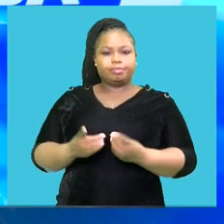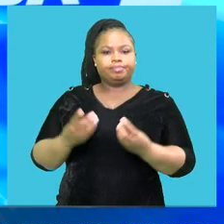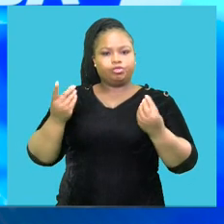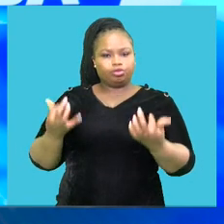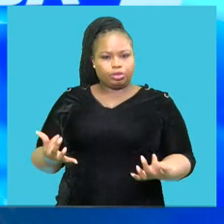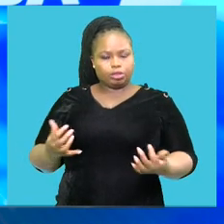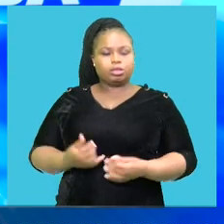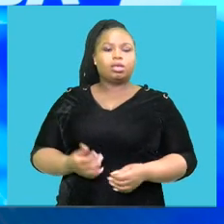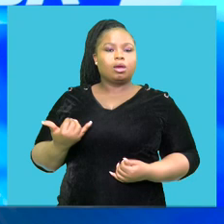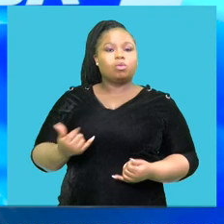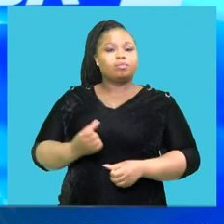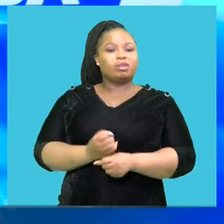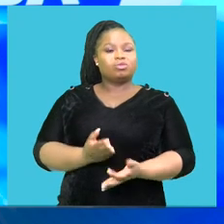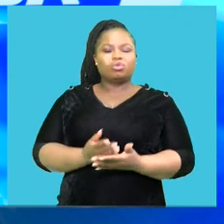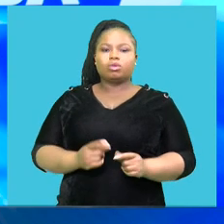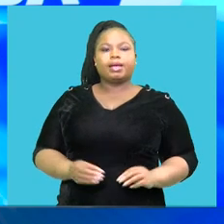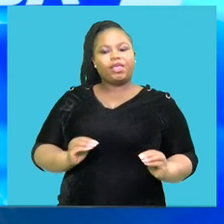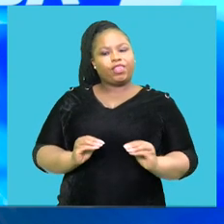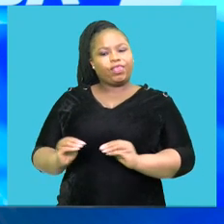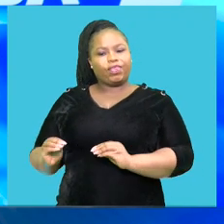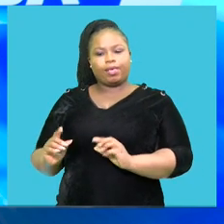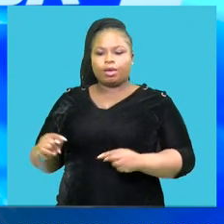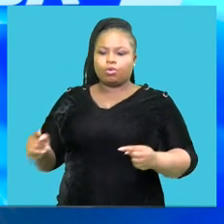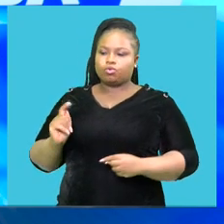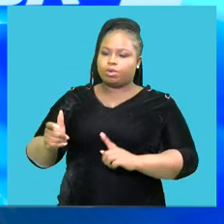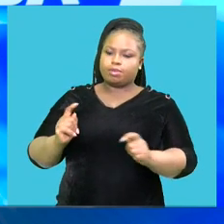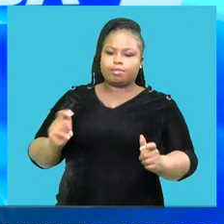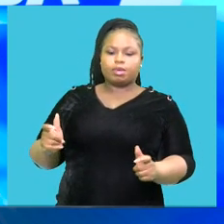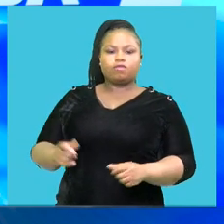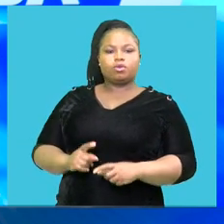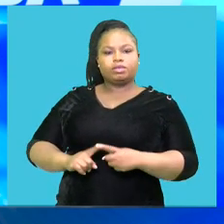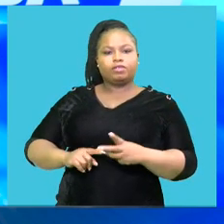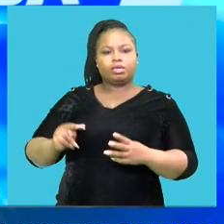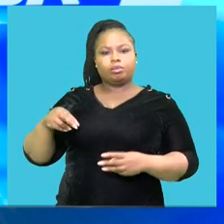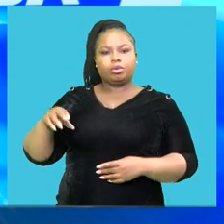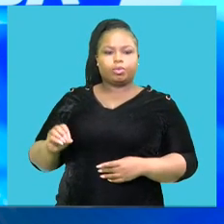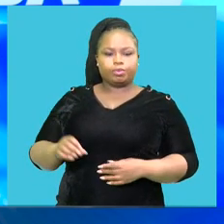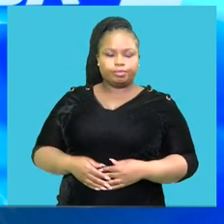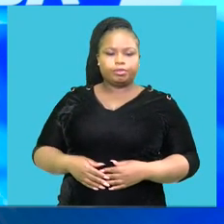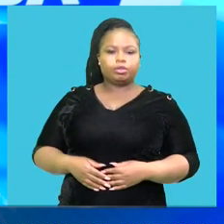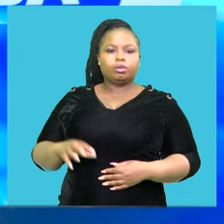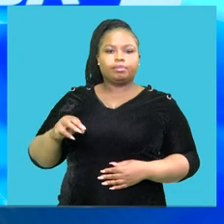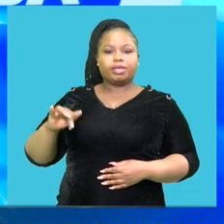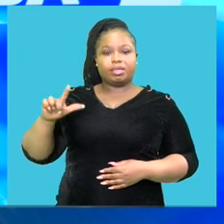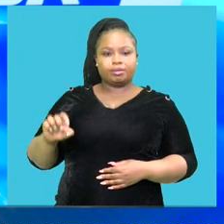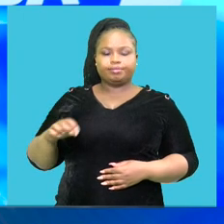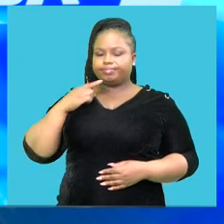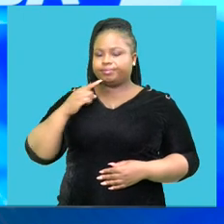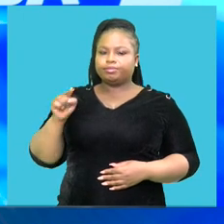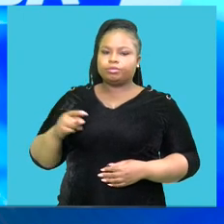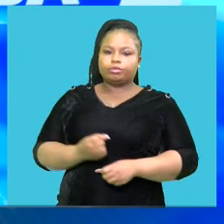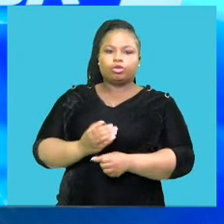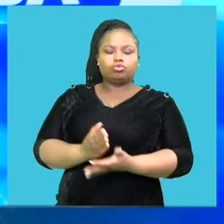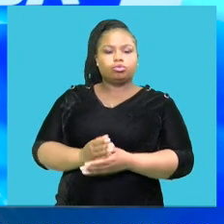enuzo plinsegi isa ugutaguku kubambe zelega. Koko kakwa imaale e intanganwe ni ez ngenzi nzuzo. Umaile utike lukuwenze luku